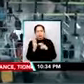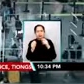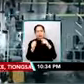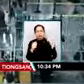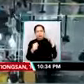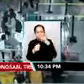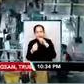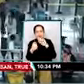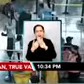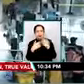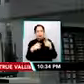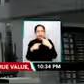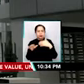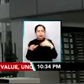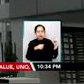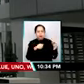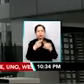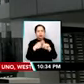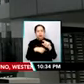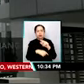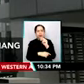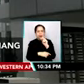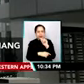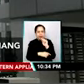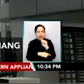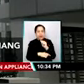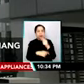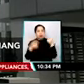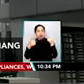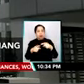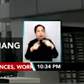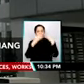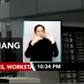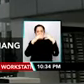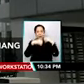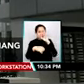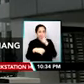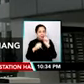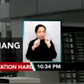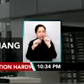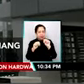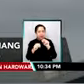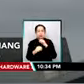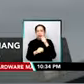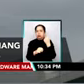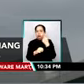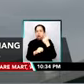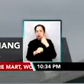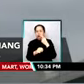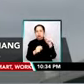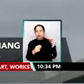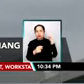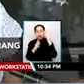sa apat na terminals ng NAIA. Sa nangyaring airspace shutdown nitong linggo, di lang mga pasahero ang apektado, maging ang